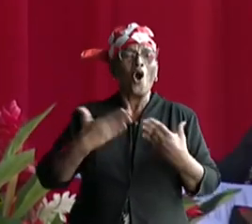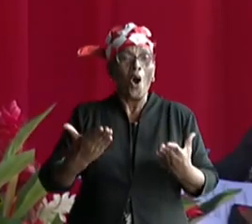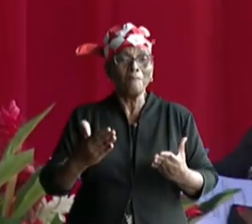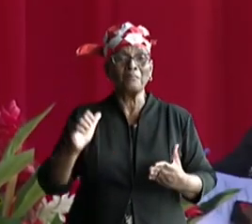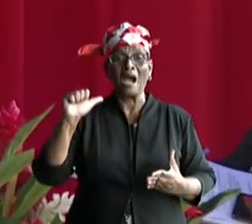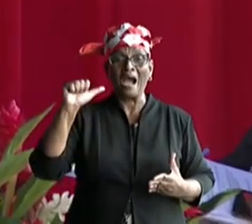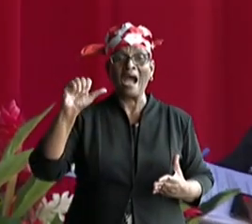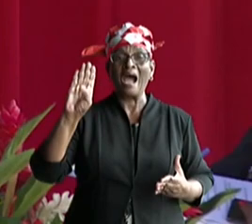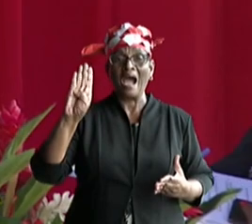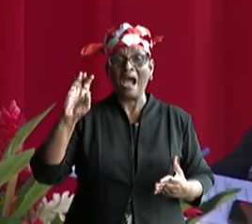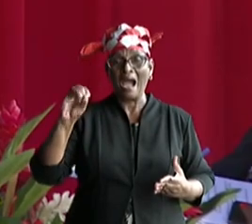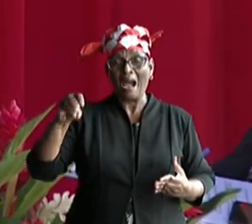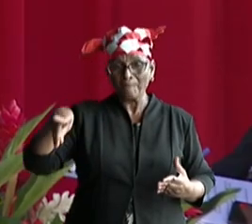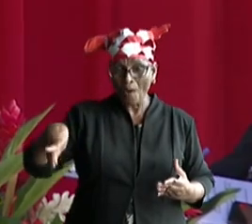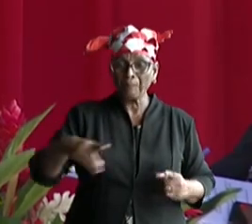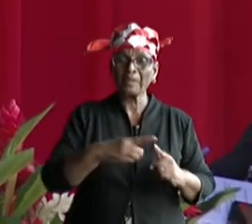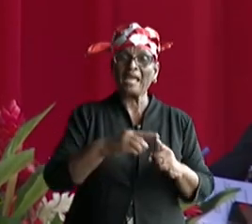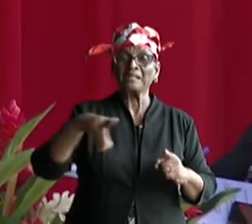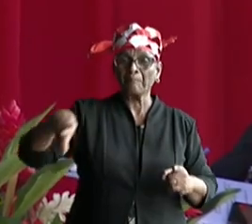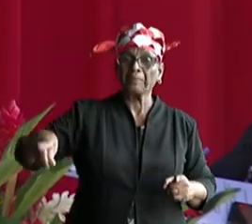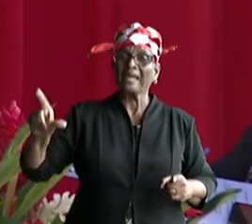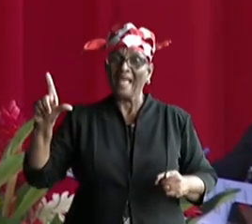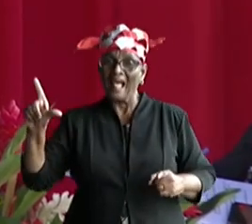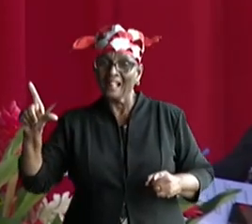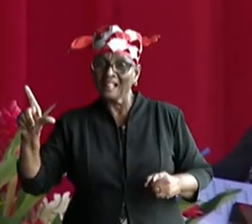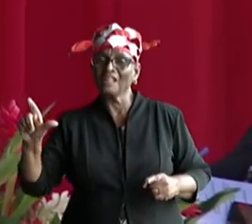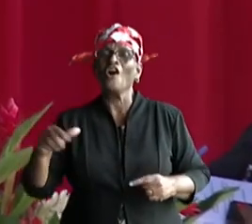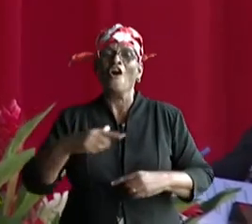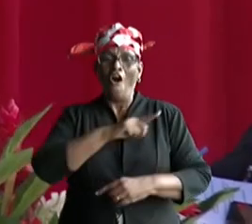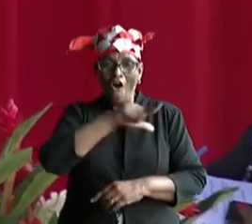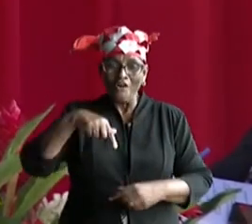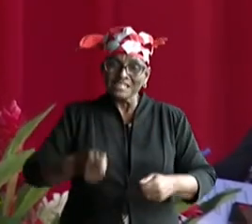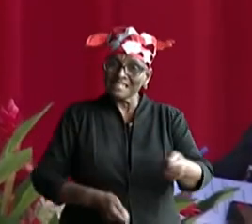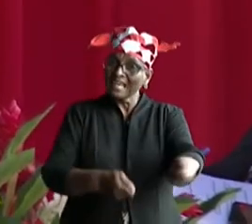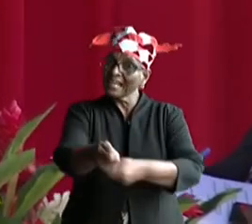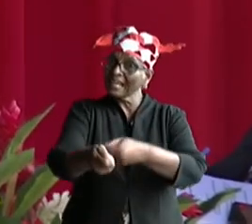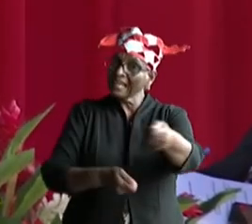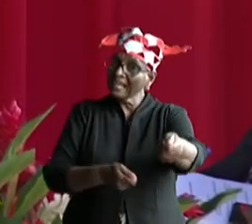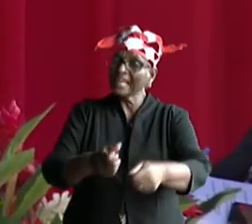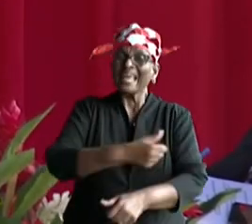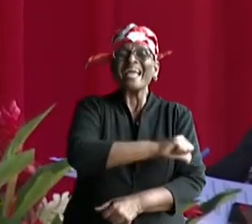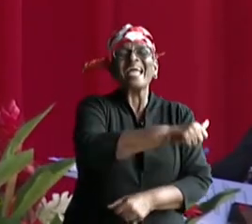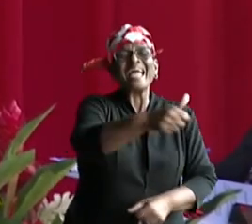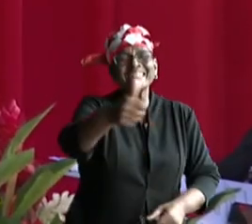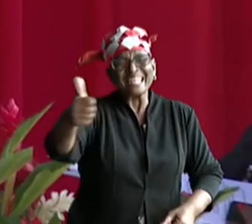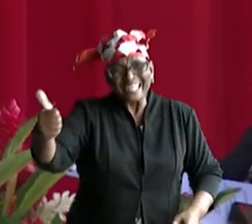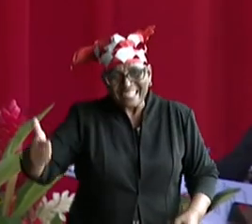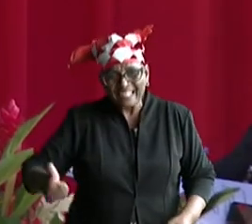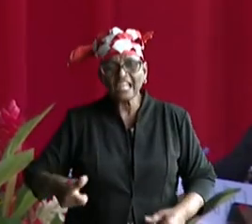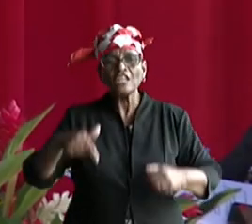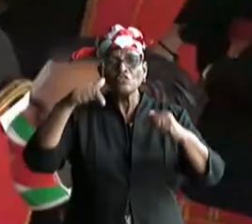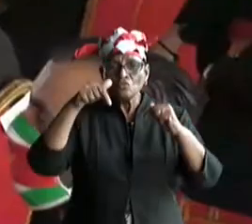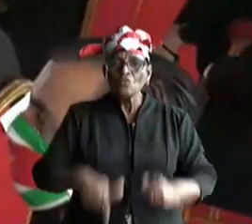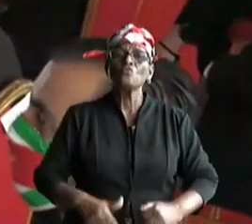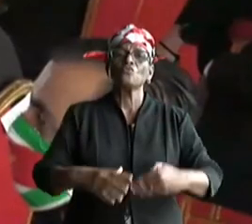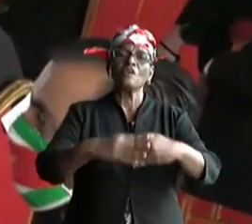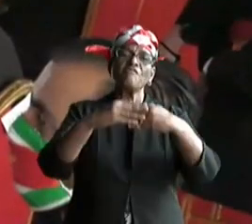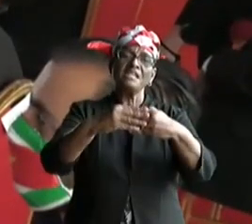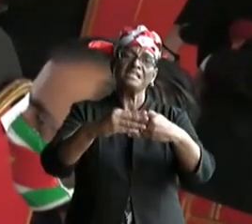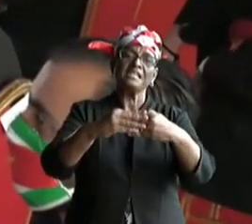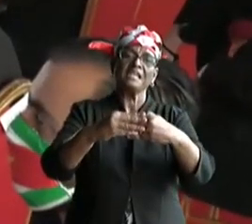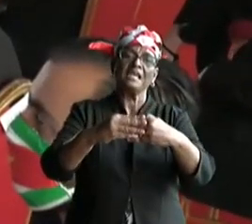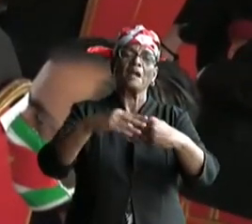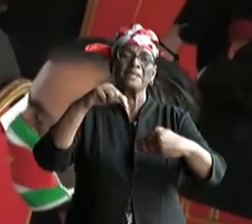ABOP en PL-fractie onze regering en de gehele natie te feliciteren met deze dag. Ik doe